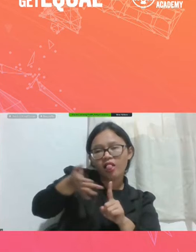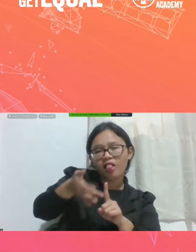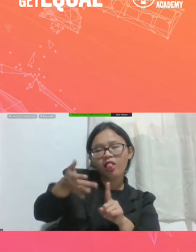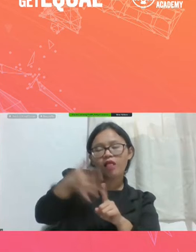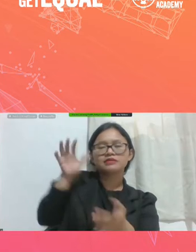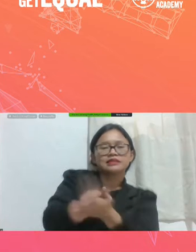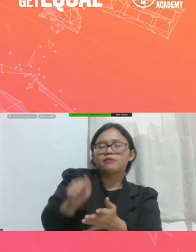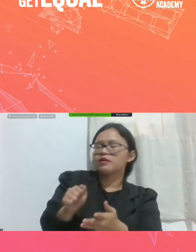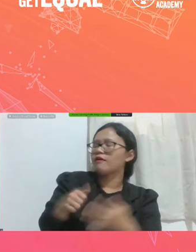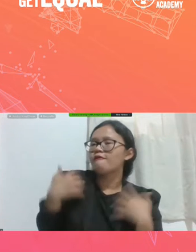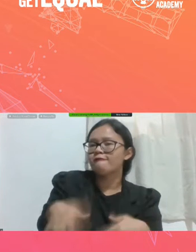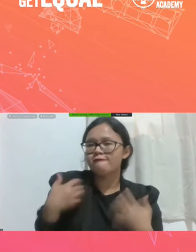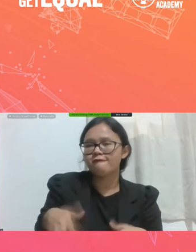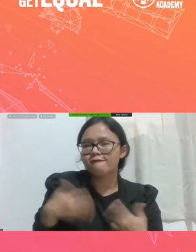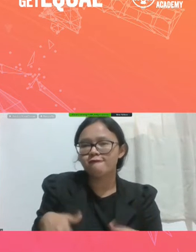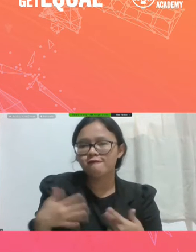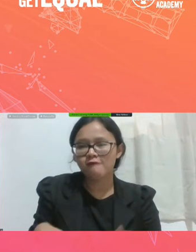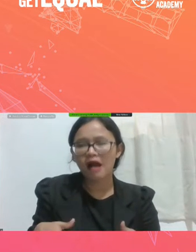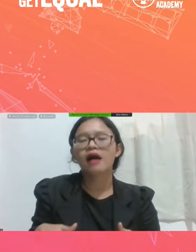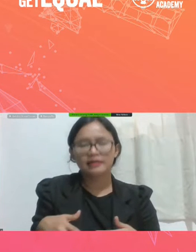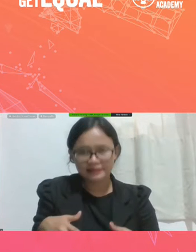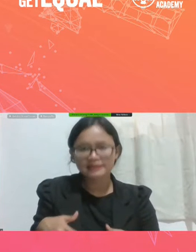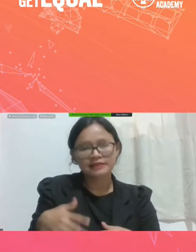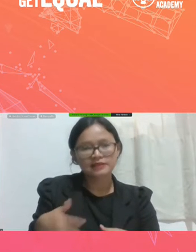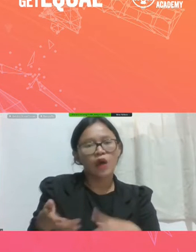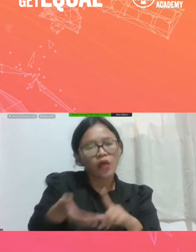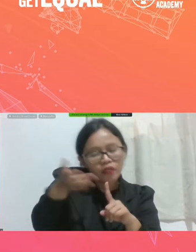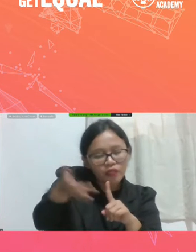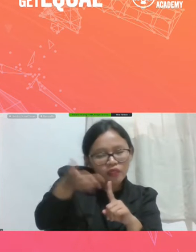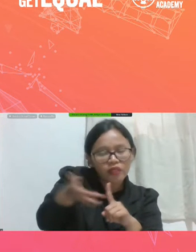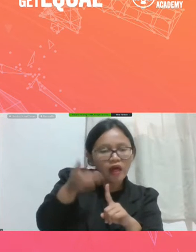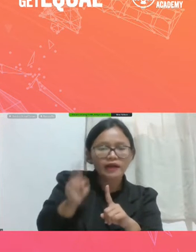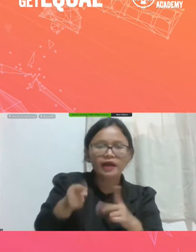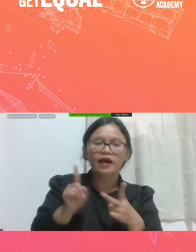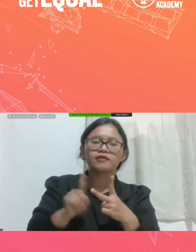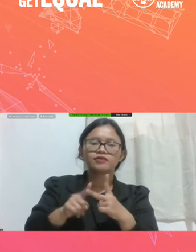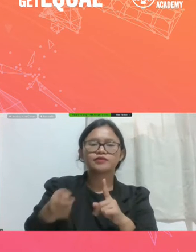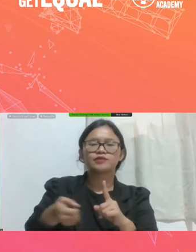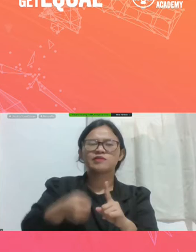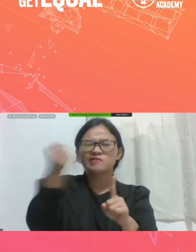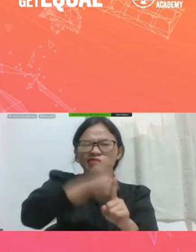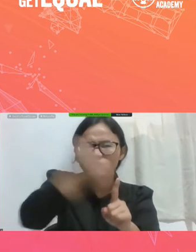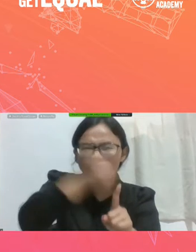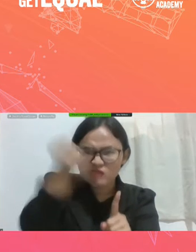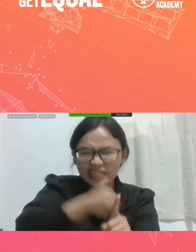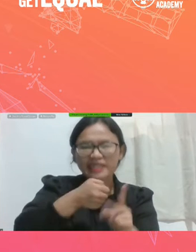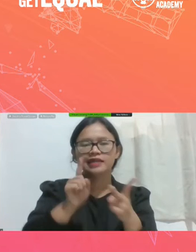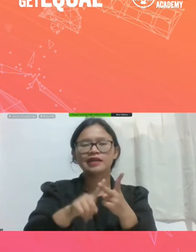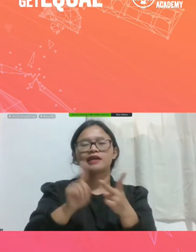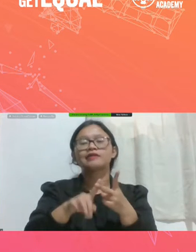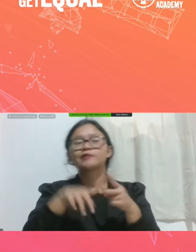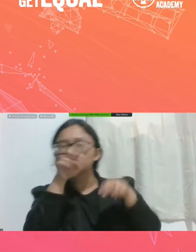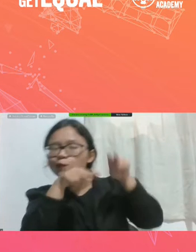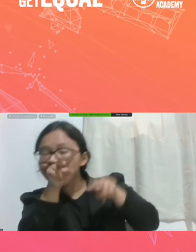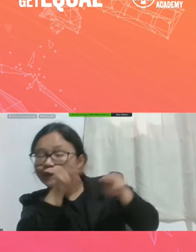ini cukup menyeramkan ya, ancaman kekerasan seksual, kemudian bullying, posisi ketiga stalking,